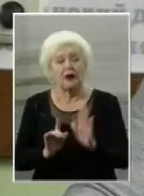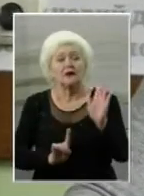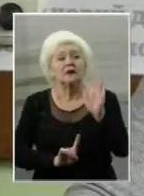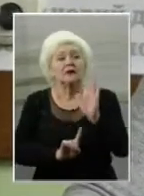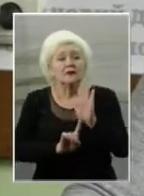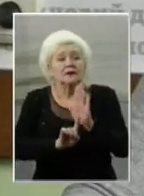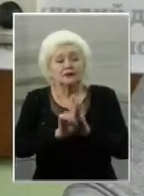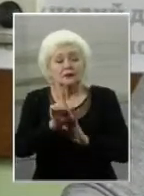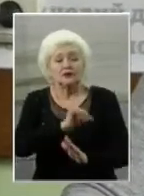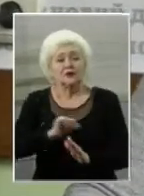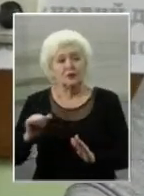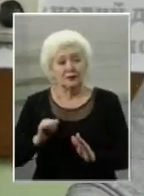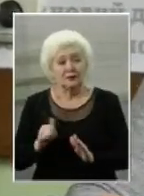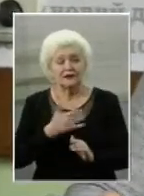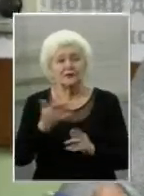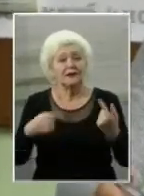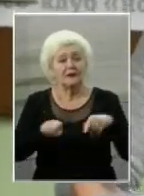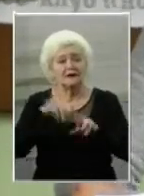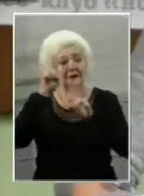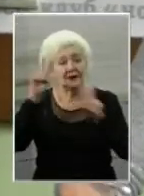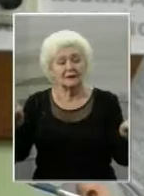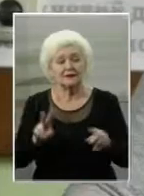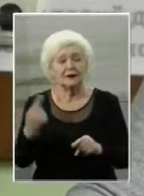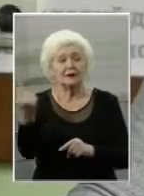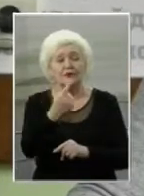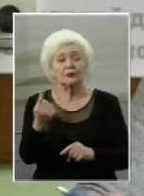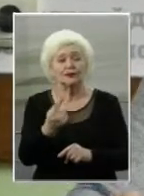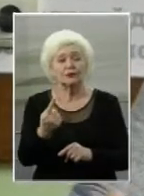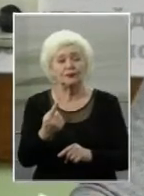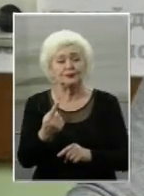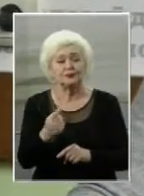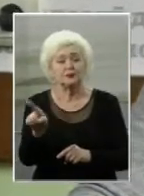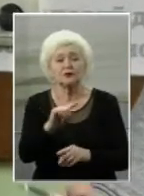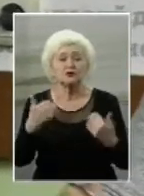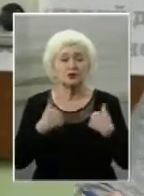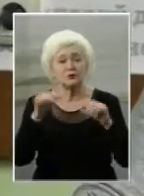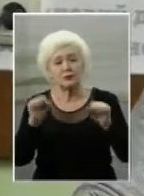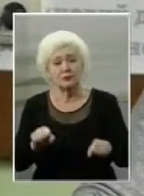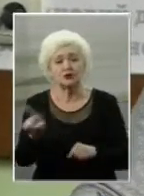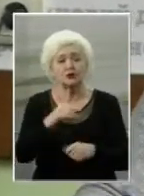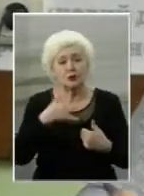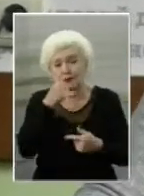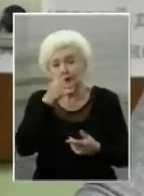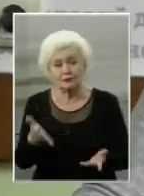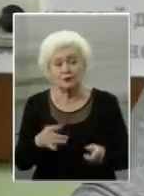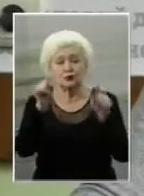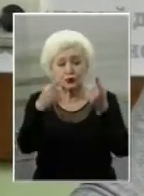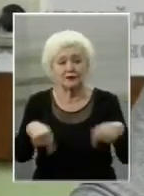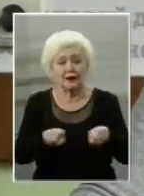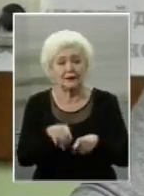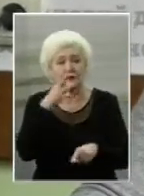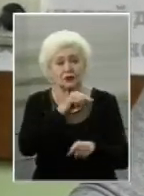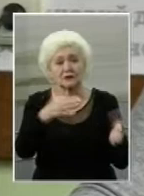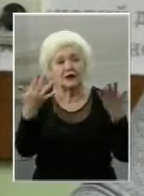Спочатку ми самі теж не знали першу неділю, що ми можемо, що ми не можемо. Це теж ми трошки